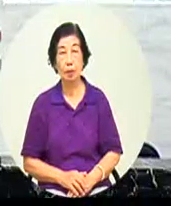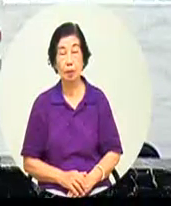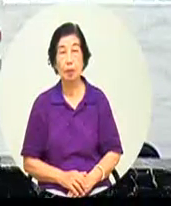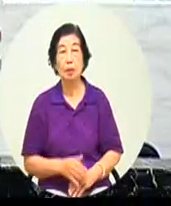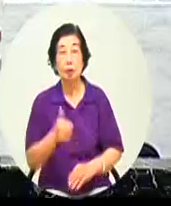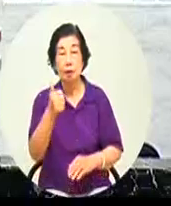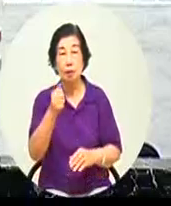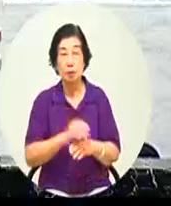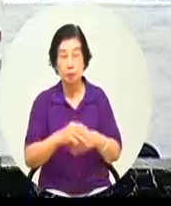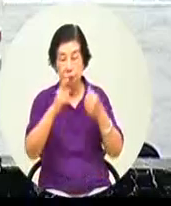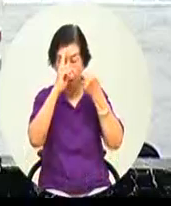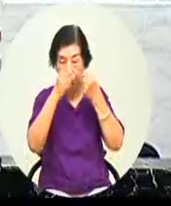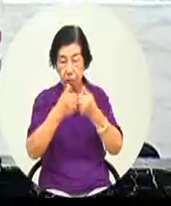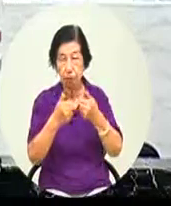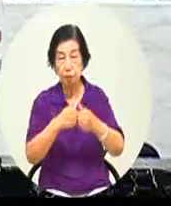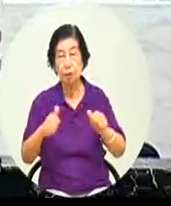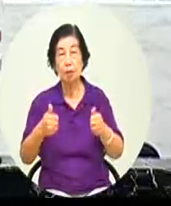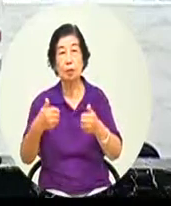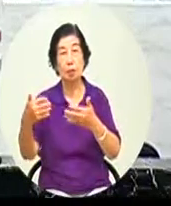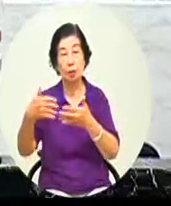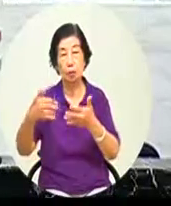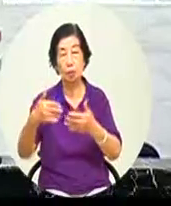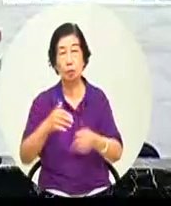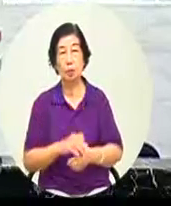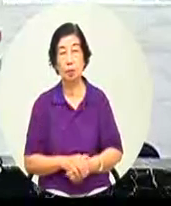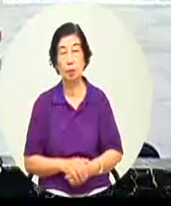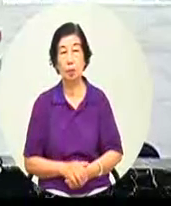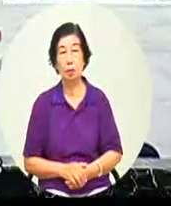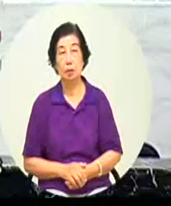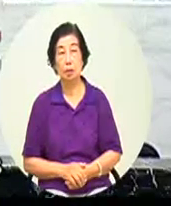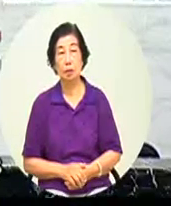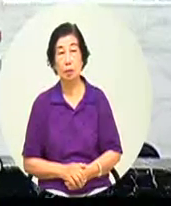谢谢我们徐议员的咨询。这块是